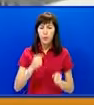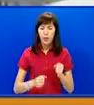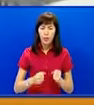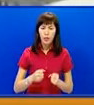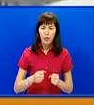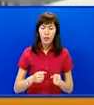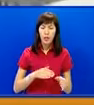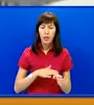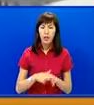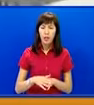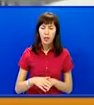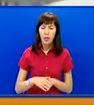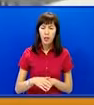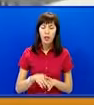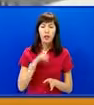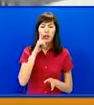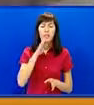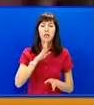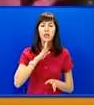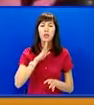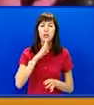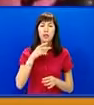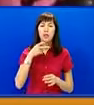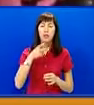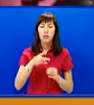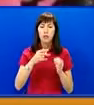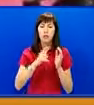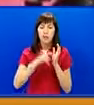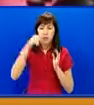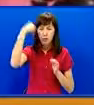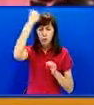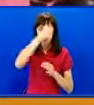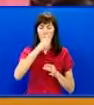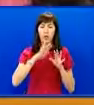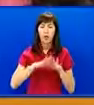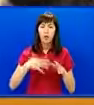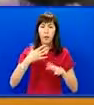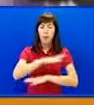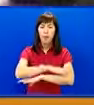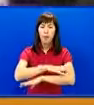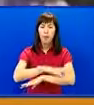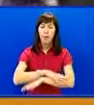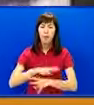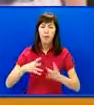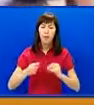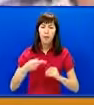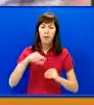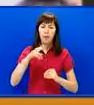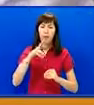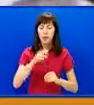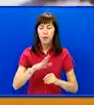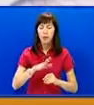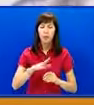управлением, совершил наезд на несовершеннолетнюю девочку 2007 года рождения, ученицу 5 класса. В результате ДТП